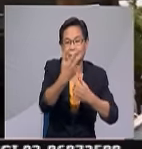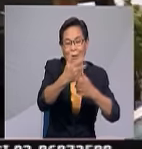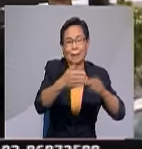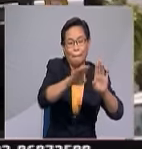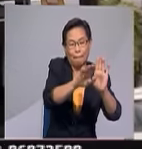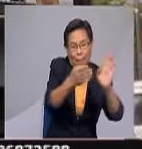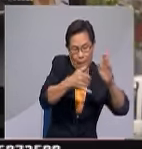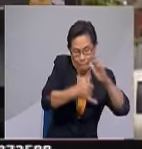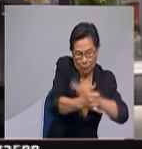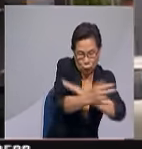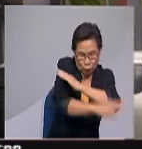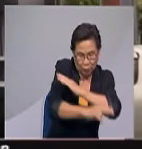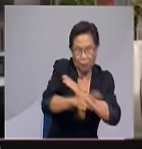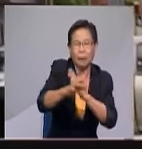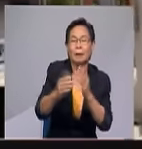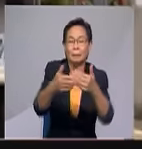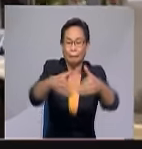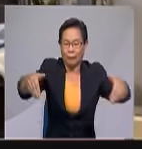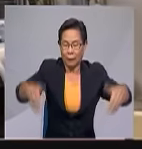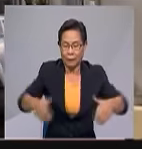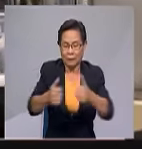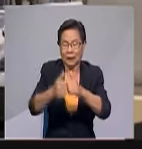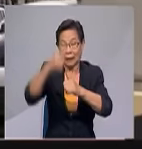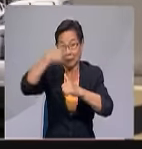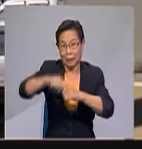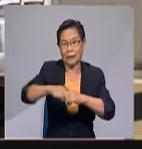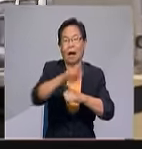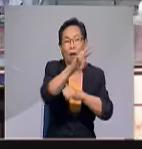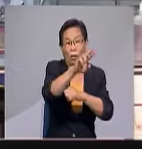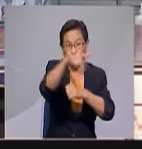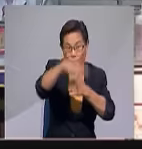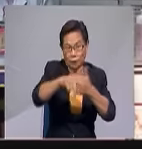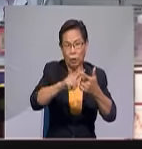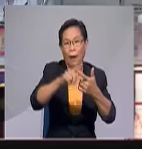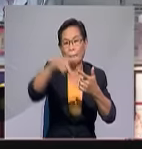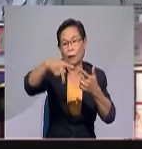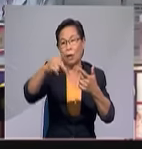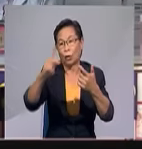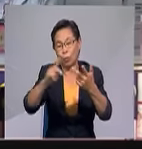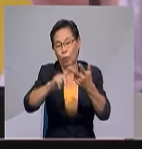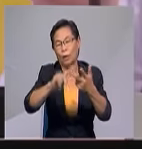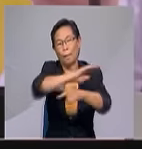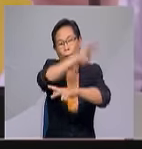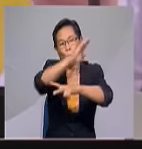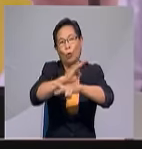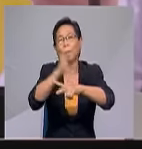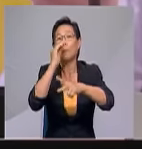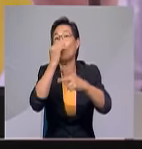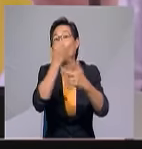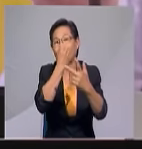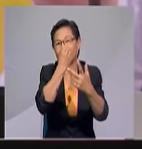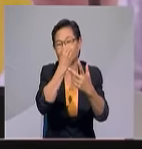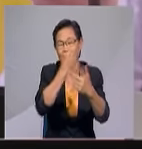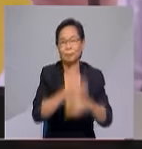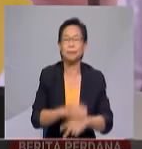masuk negeri ini yang bersempadan dengan Thailand, iaitu Rantau Panjang, Pengkalang Kubur dan Bukit Bunga.